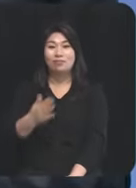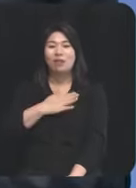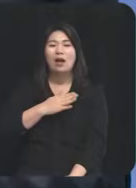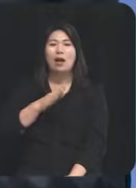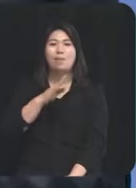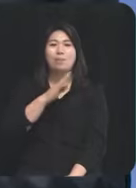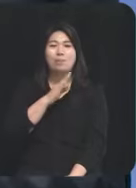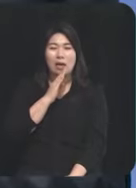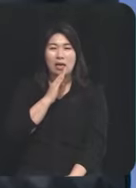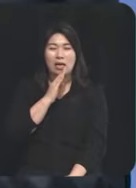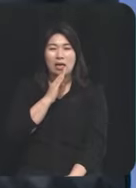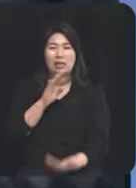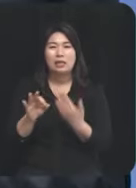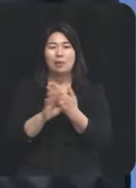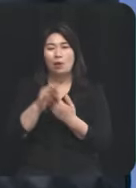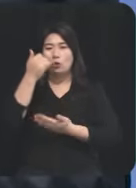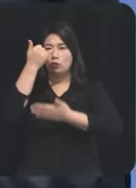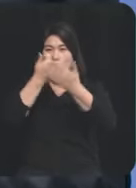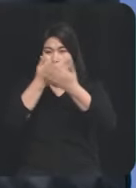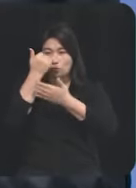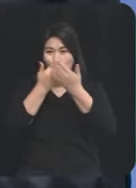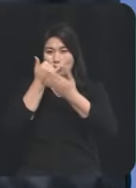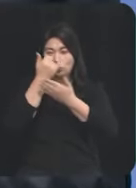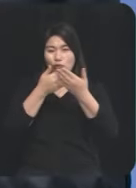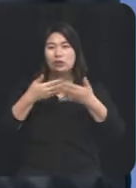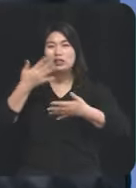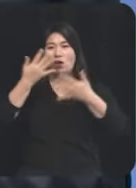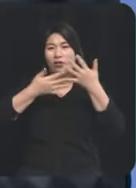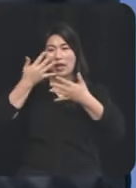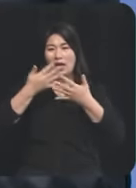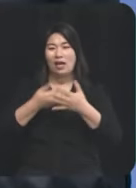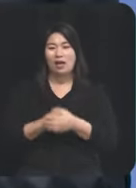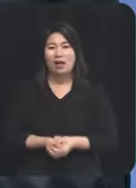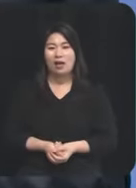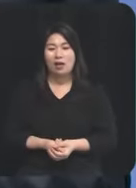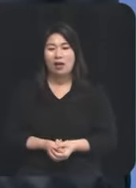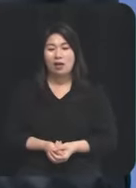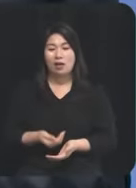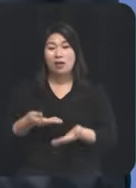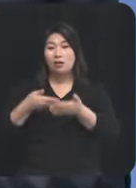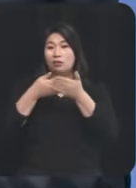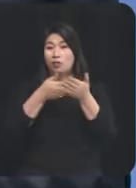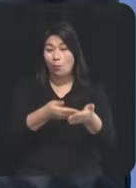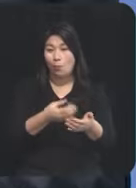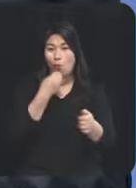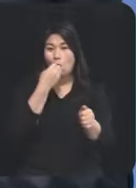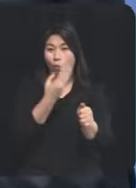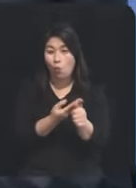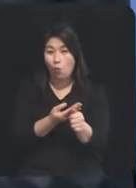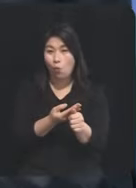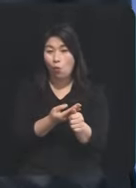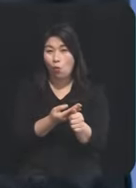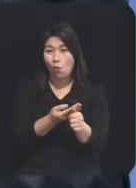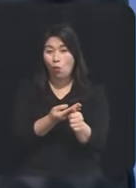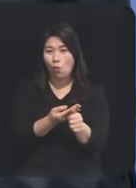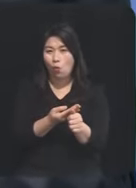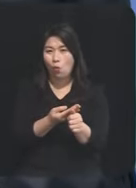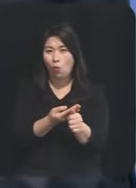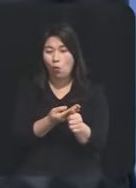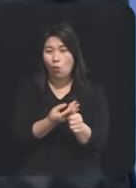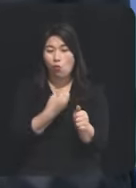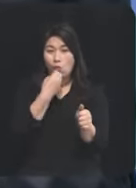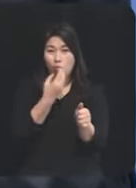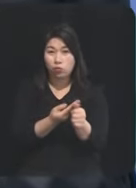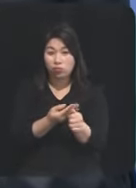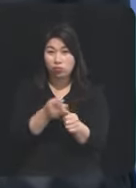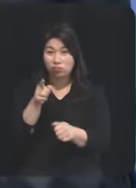맞다면 유튜브에 그 가로세로 연구소 유튜브에 제보한 것도 혹시 이건 도민들께서 여쭤봐달라는 겁니다.